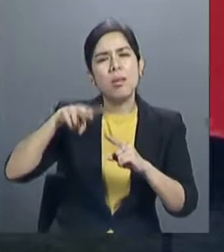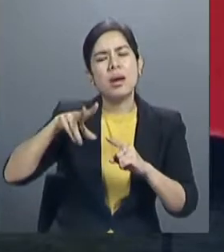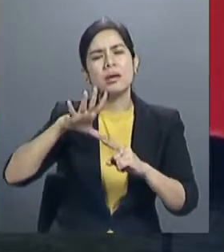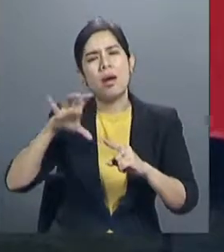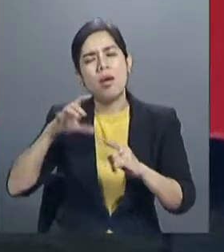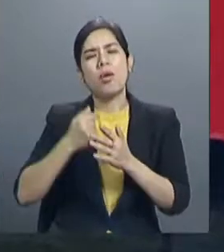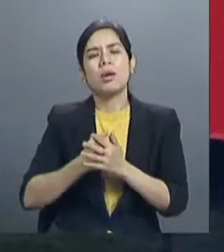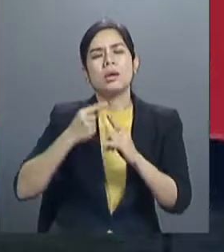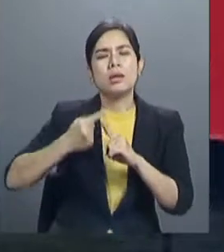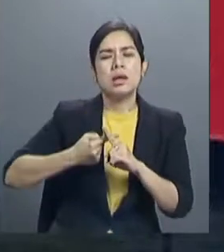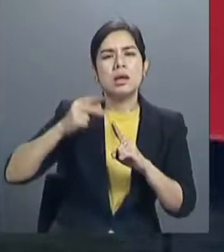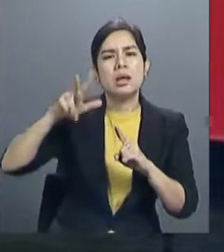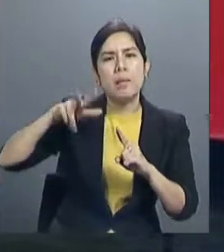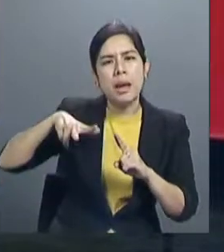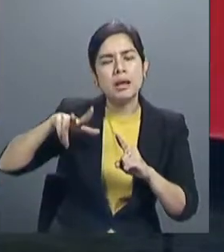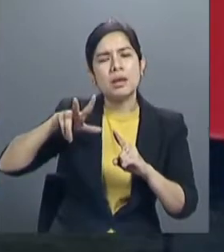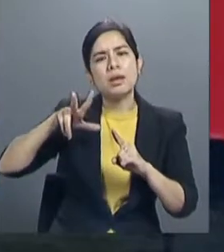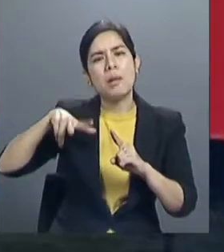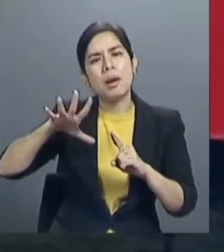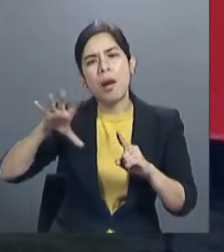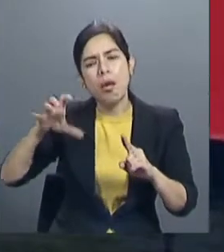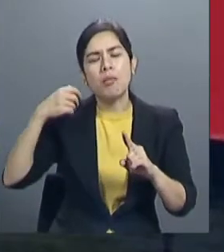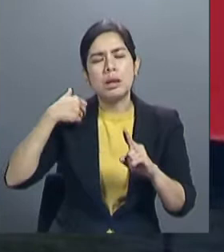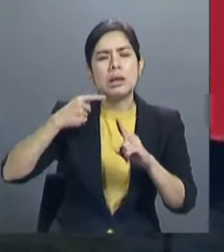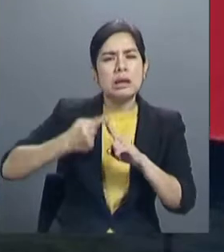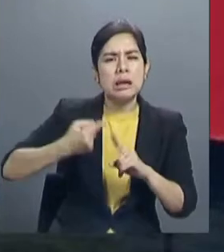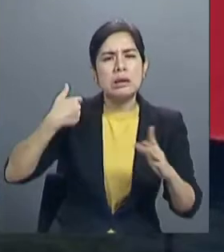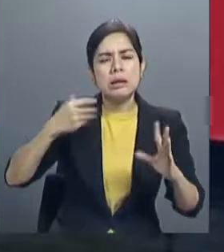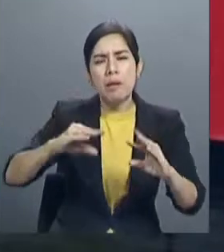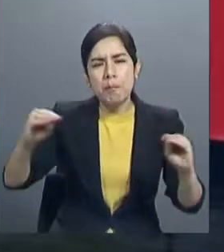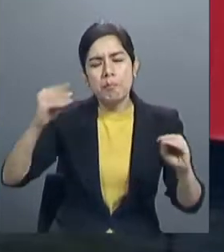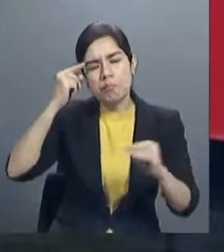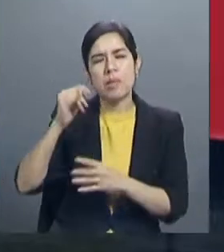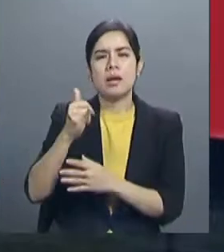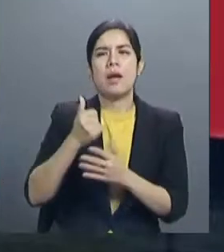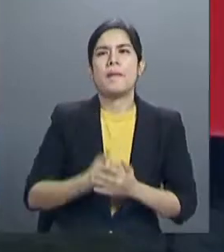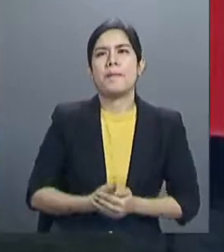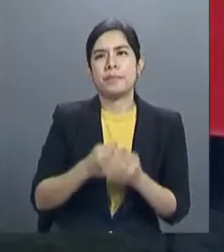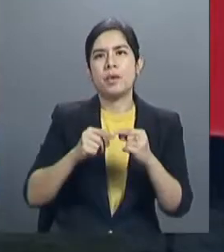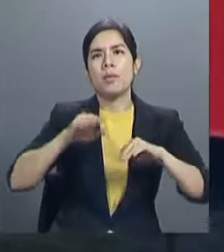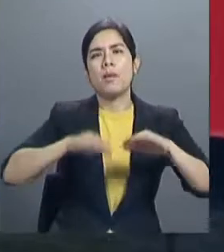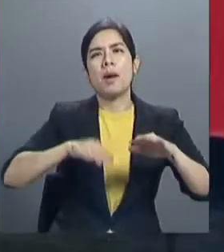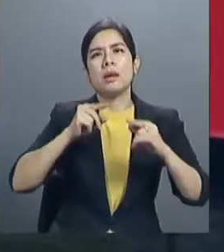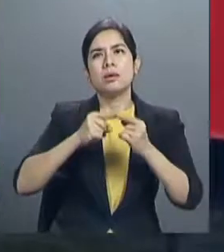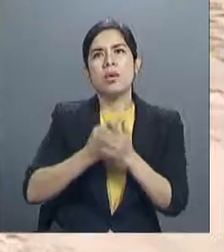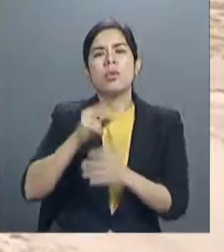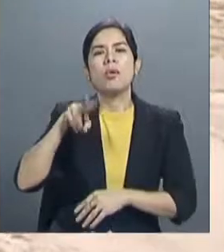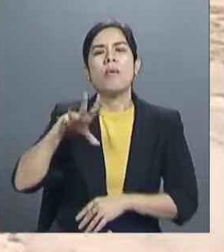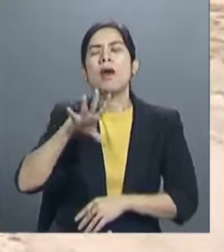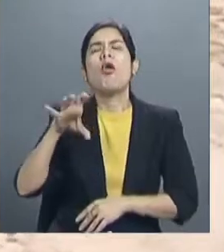างเดือนก็ 3,000 บางเดือนก็บ่ได้ก็มีแต่สรุปแล้วว่าเอา 2,500 นี่ล่ะสมมาฝากห้วนว่าน